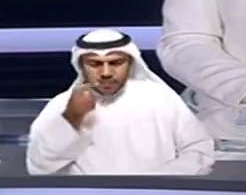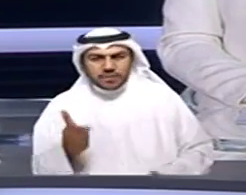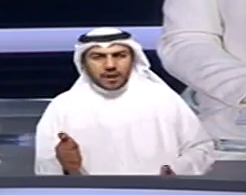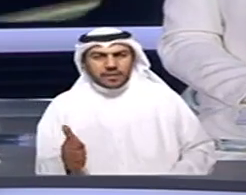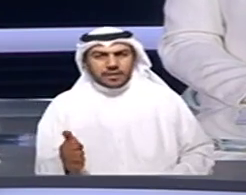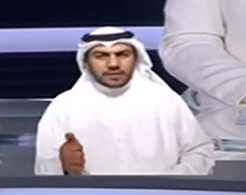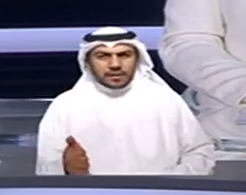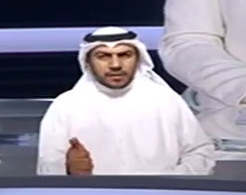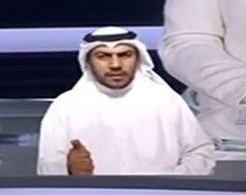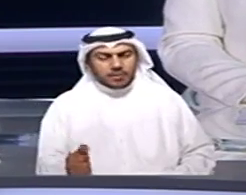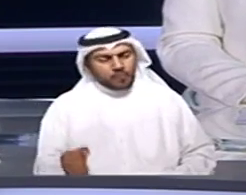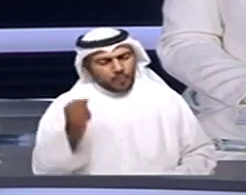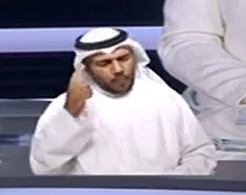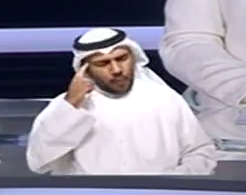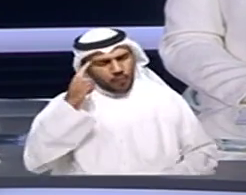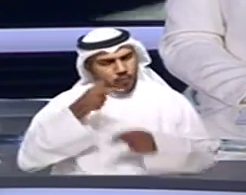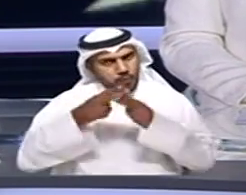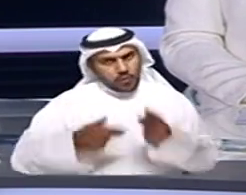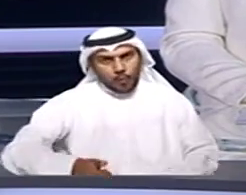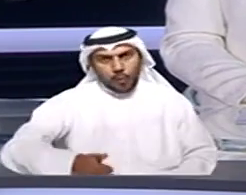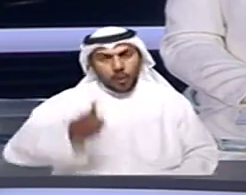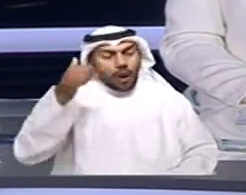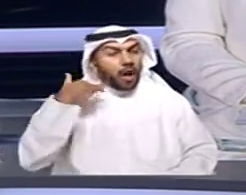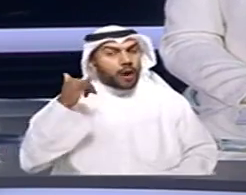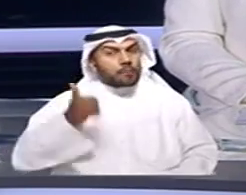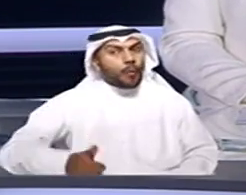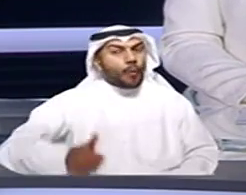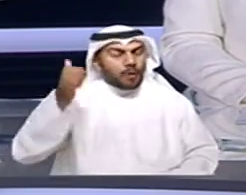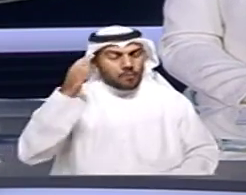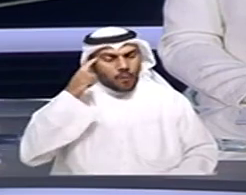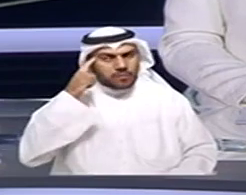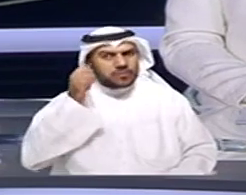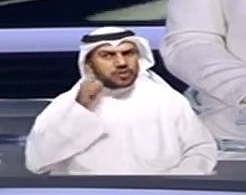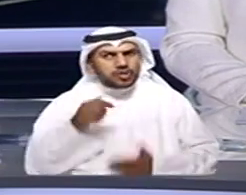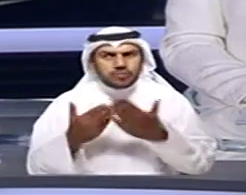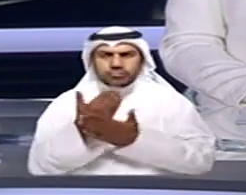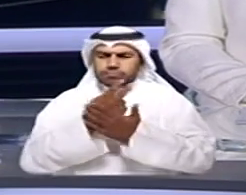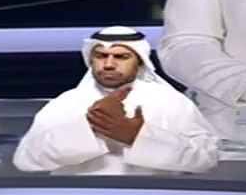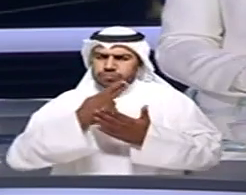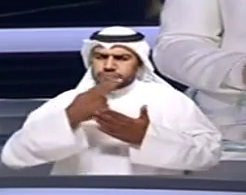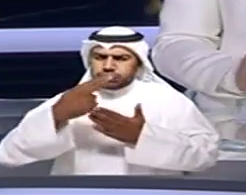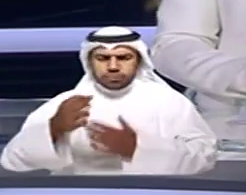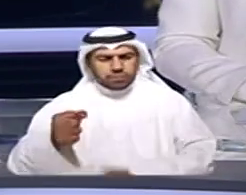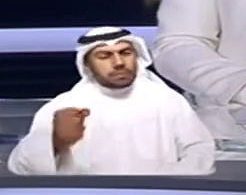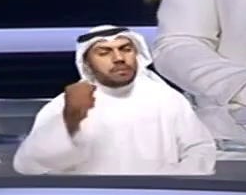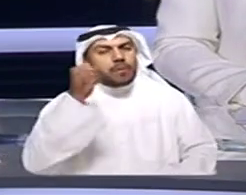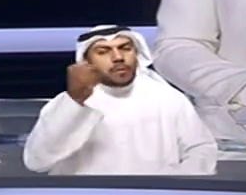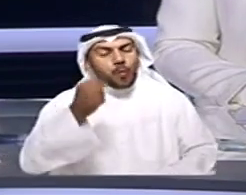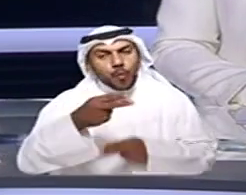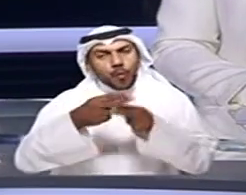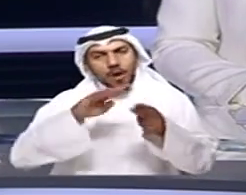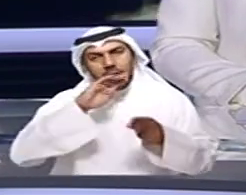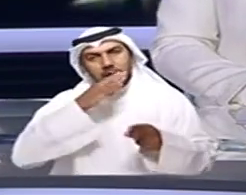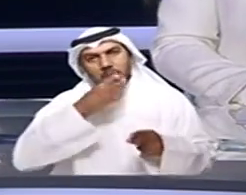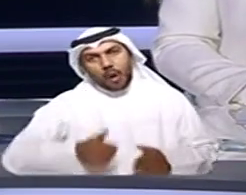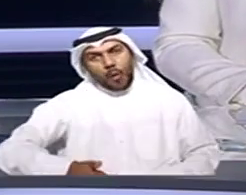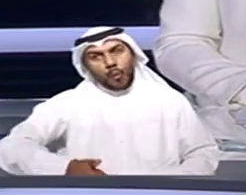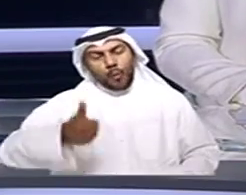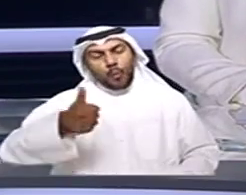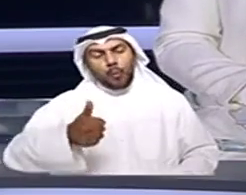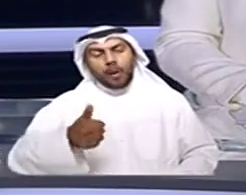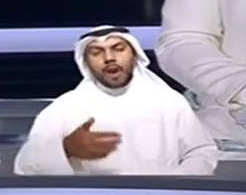العربي، وهو مجهز بأحدث الوسائل الحديثة المستخدمة في تشخيص العديد من اضطرابات السمع والنطق